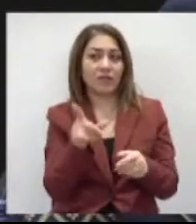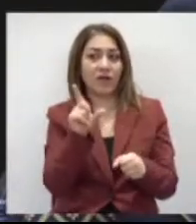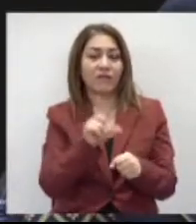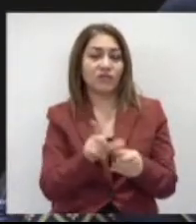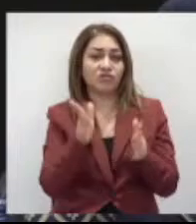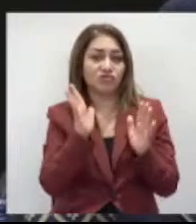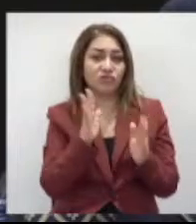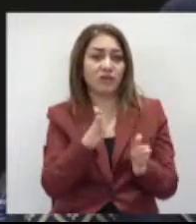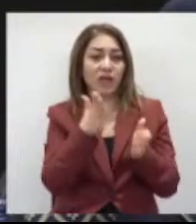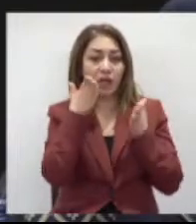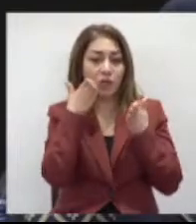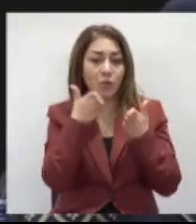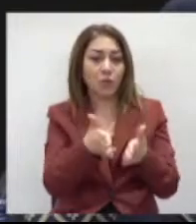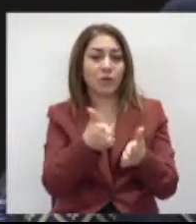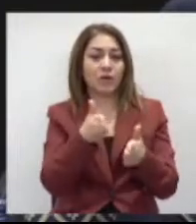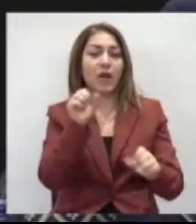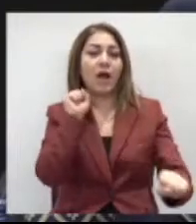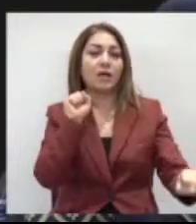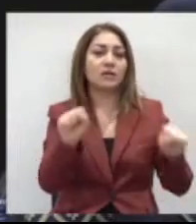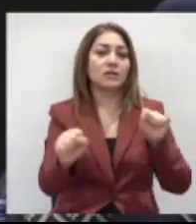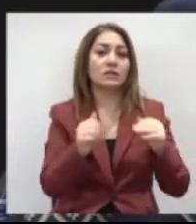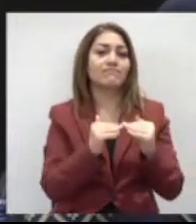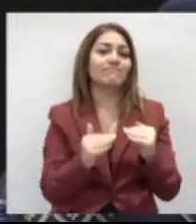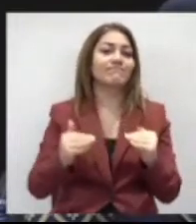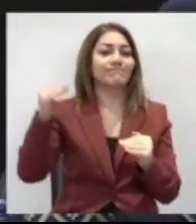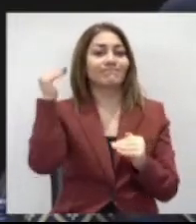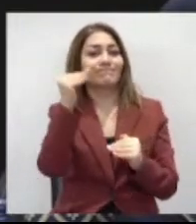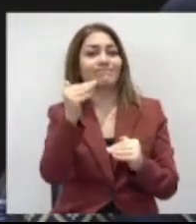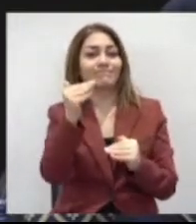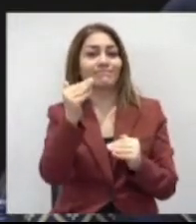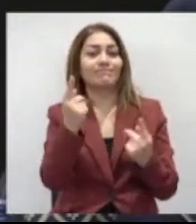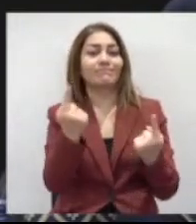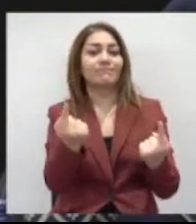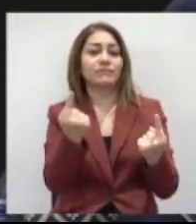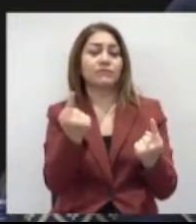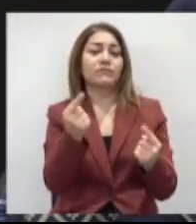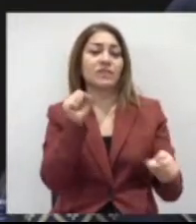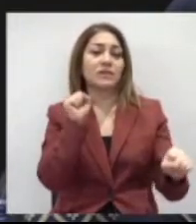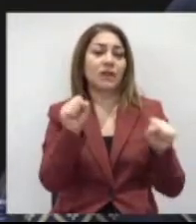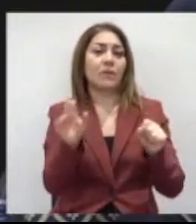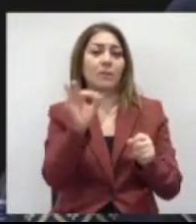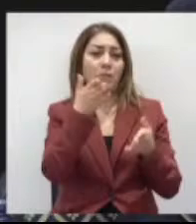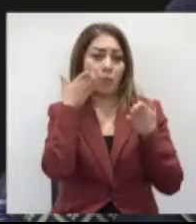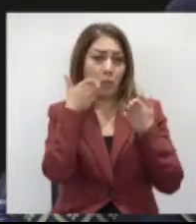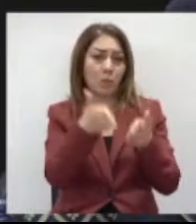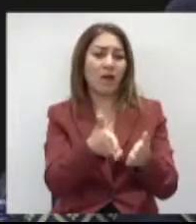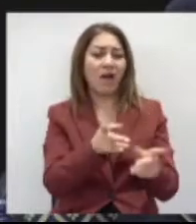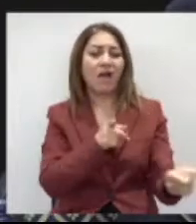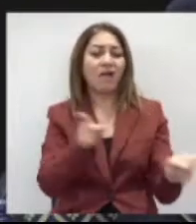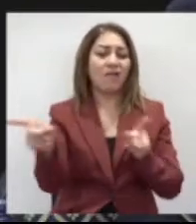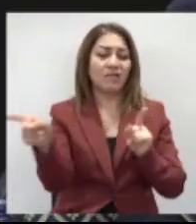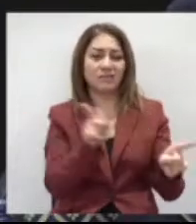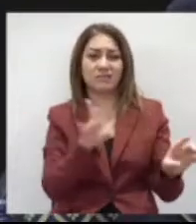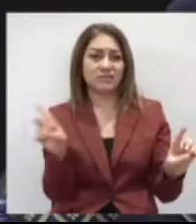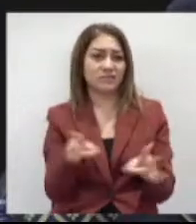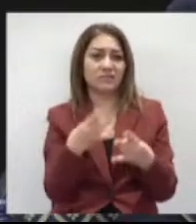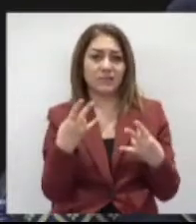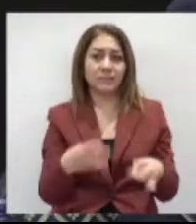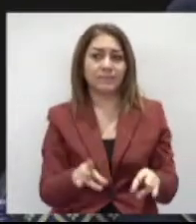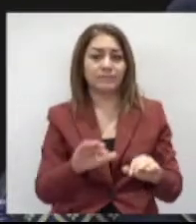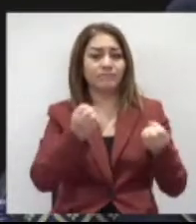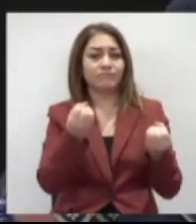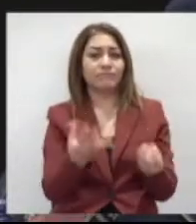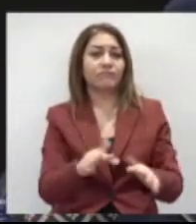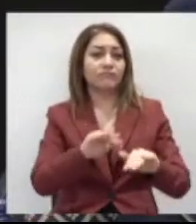շատ կենտրոնանանք իշխանության բարձրագույն մարմինների կառավարման արդյունավետ մոդելի ընտրության վրա։